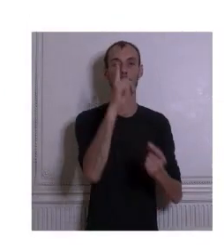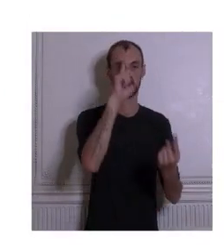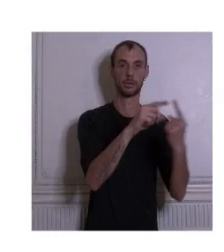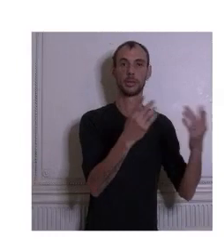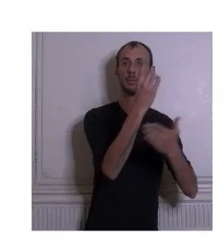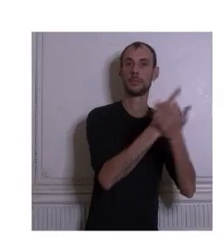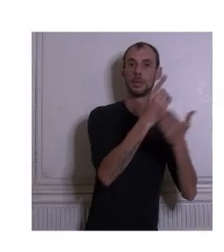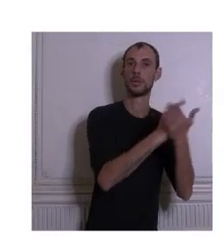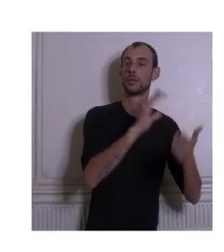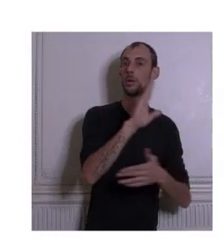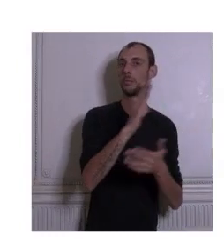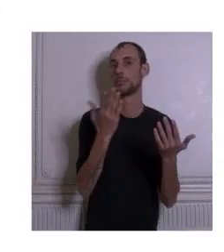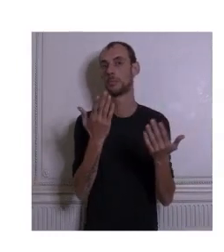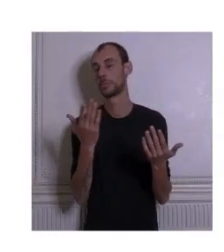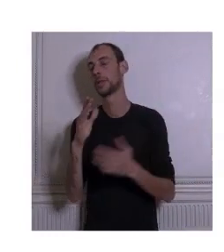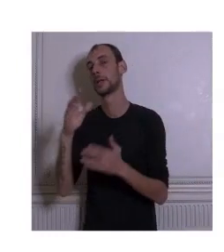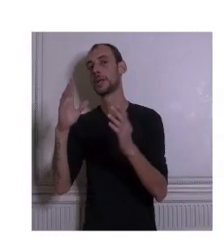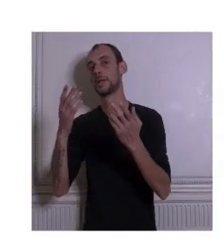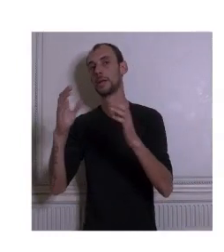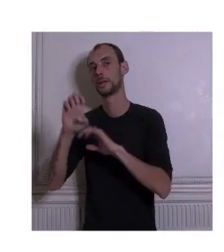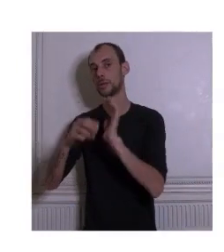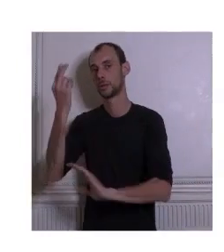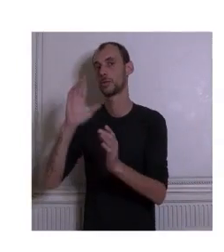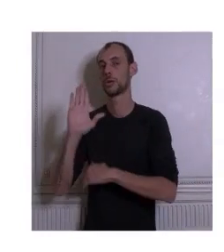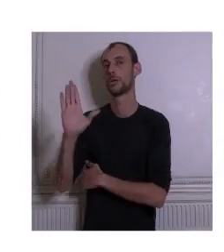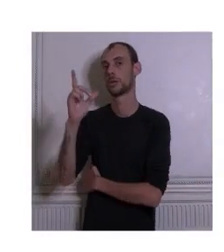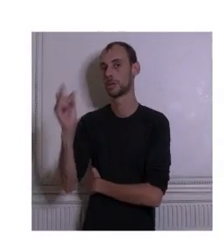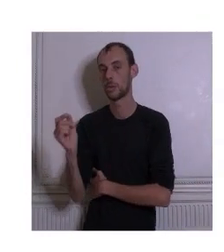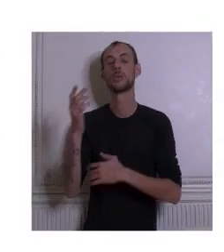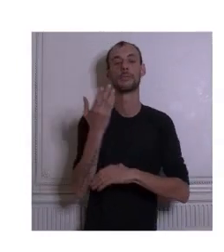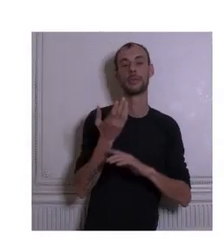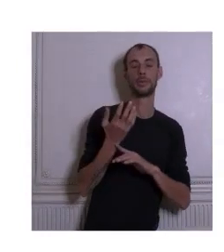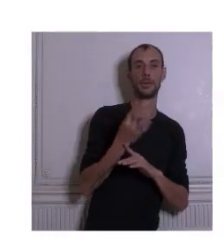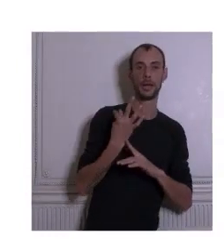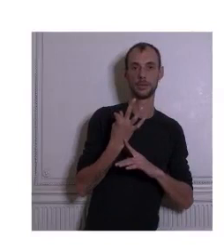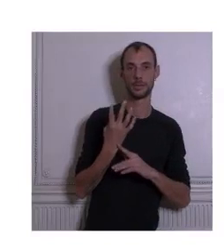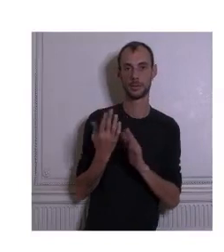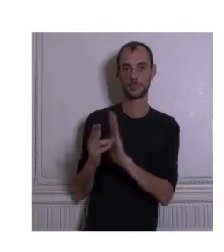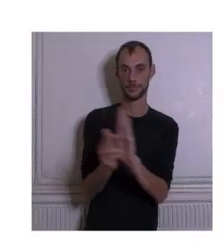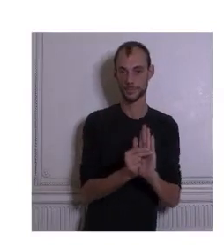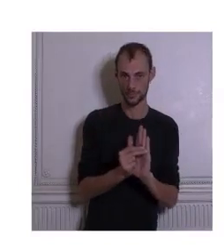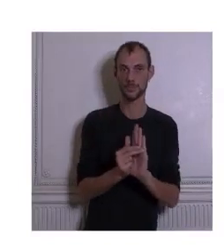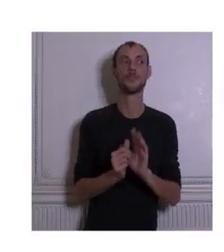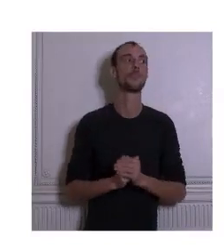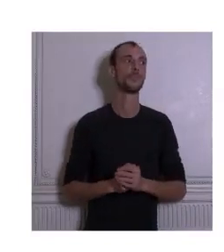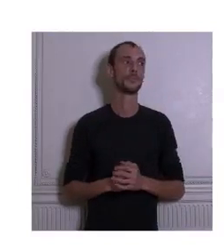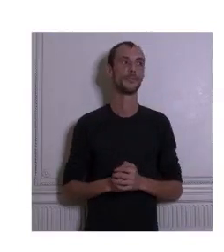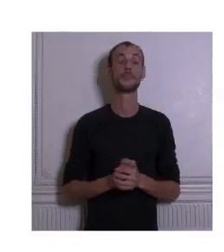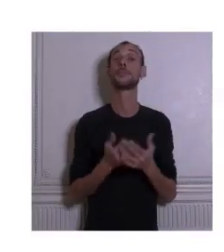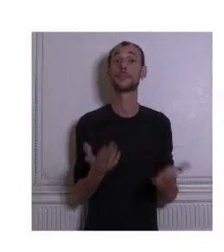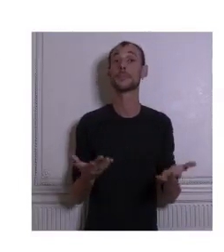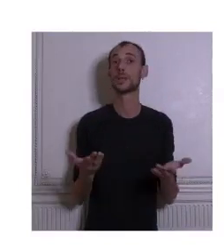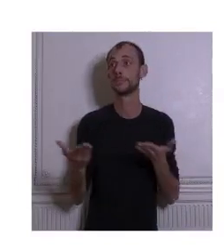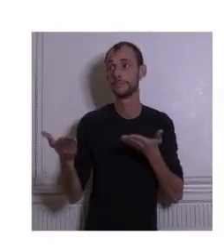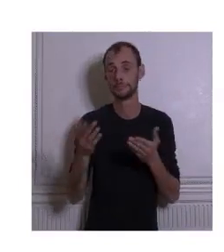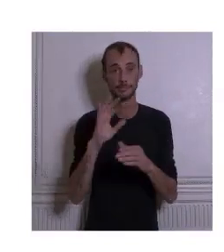Produits communaux, année 2016 à 2021, admission en non-valeur. Budget principal, budget des